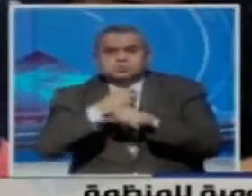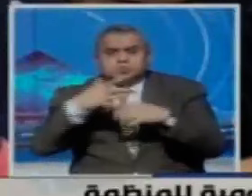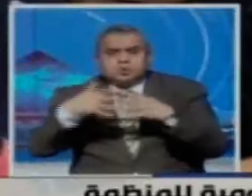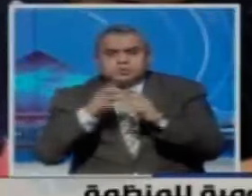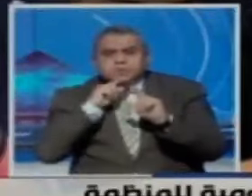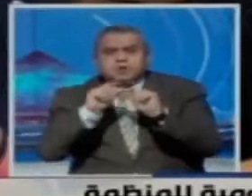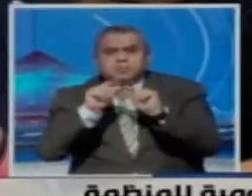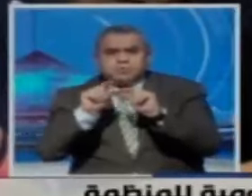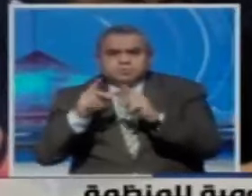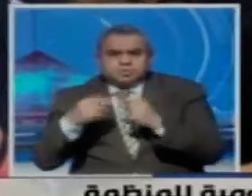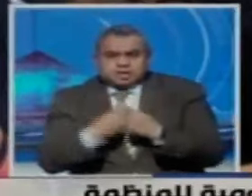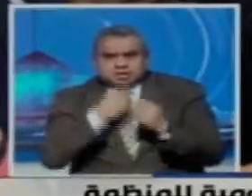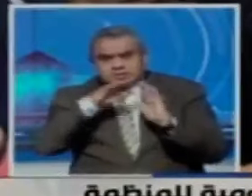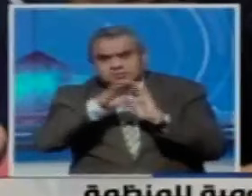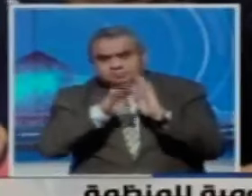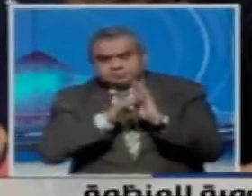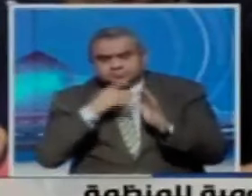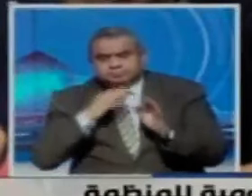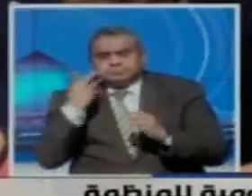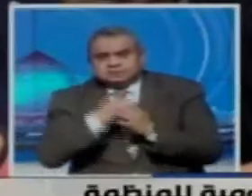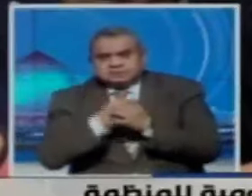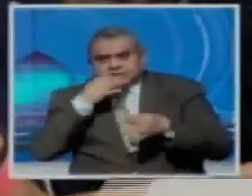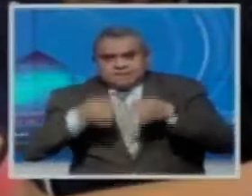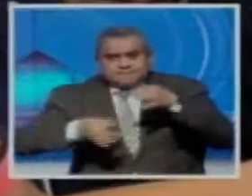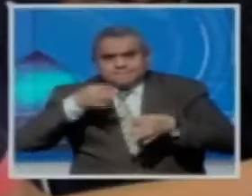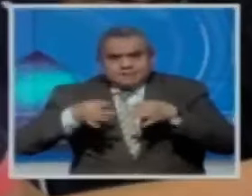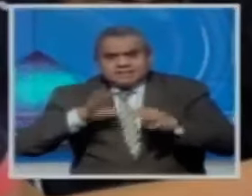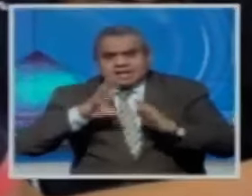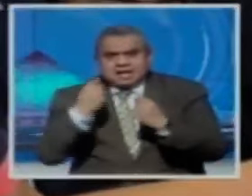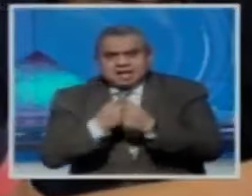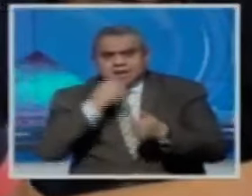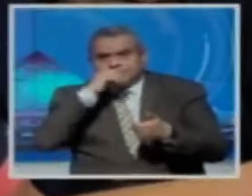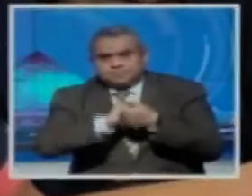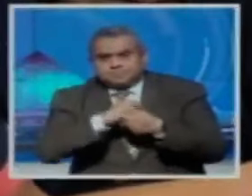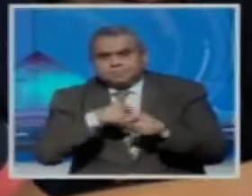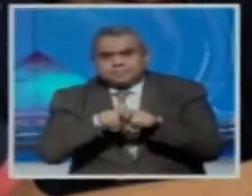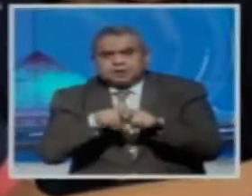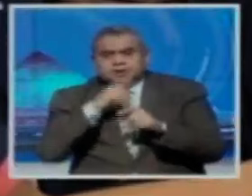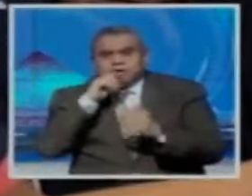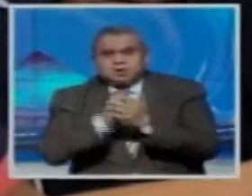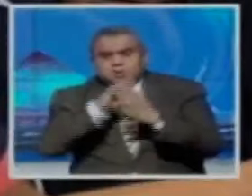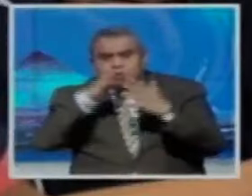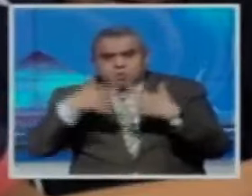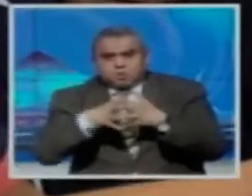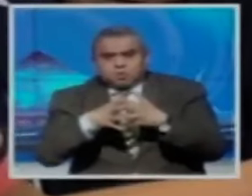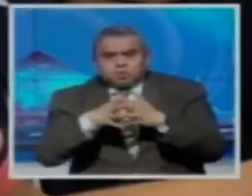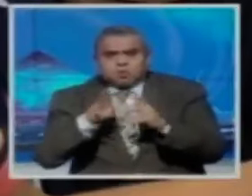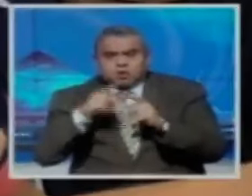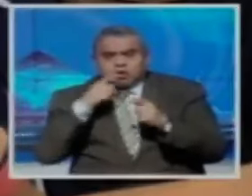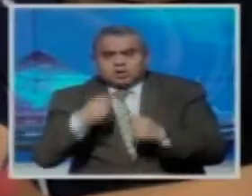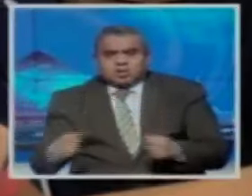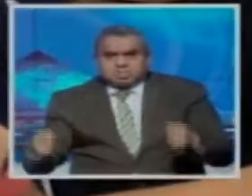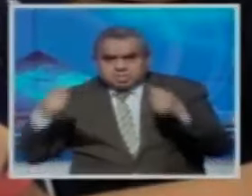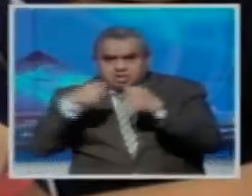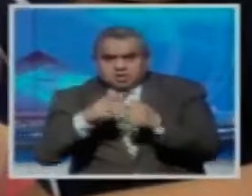المعايير، توحيد طرق القياس المختلفة، محاولة التوجه في ذلك يضيف كثيرا إلى